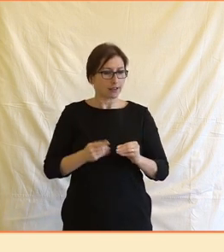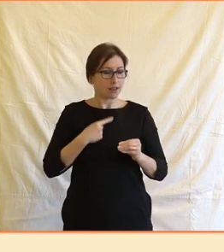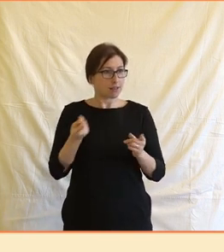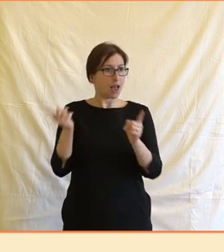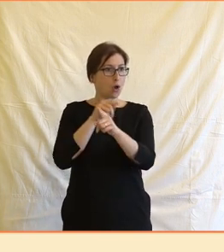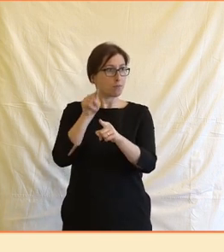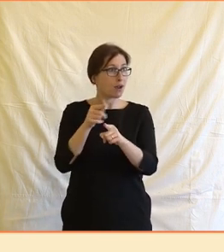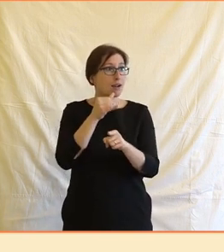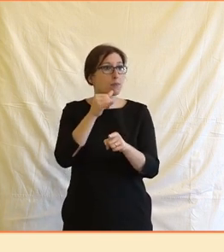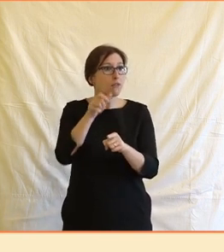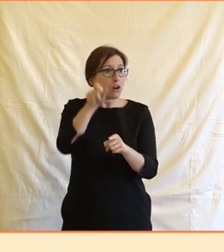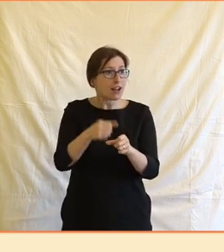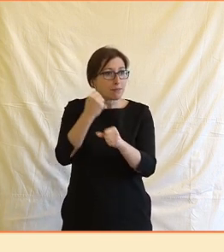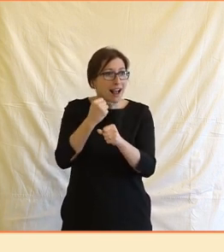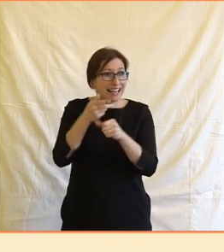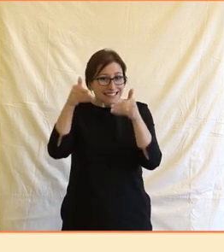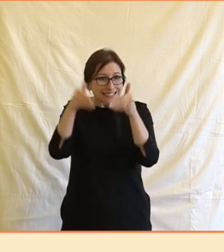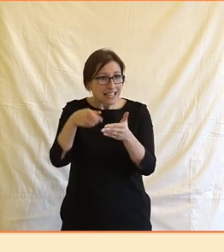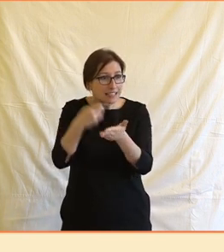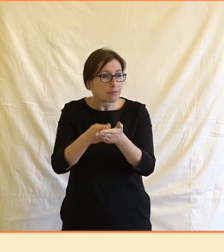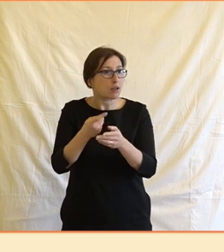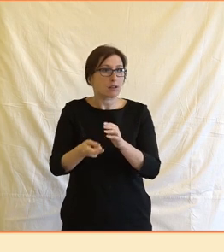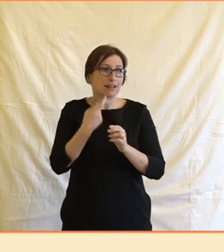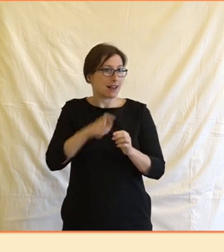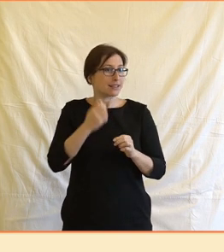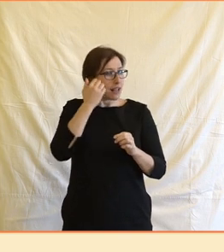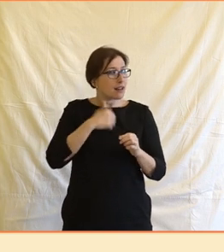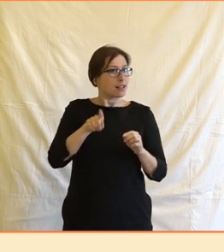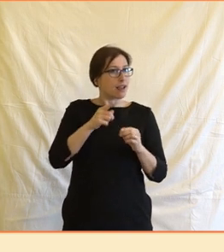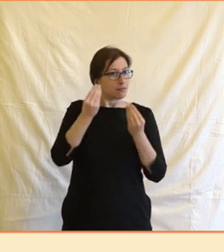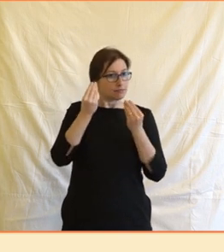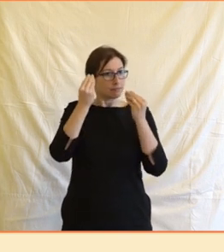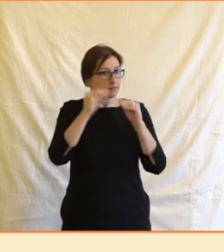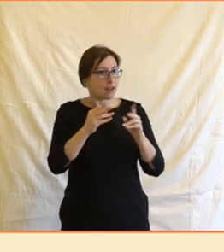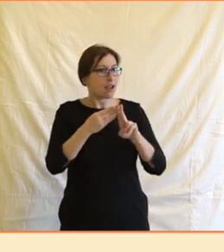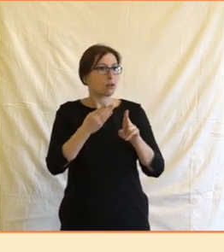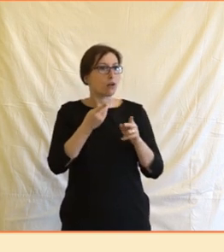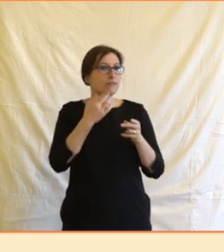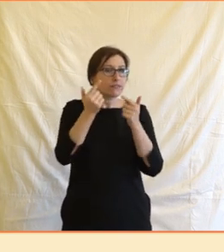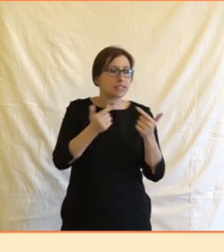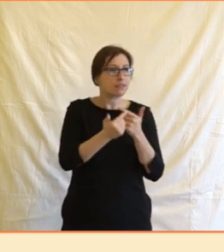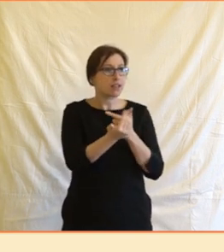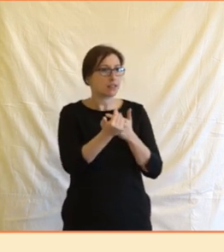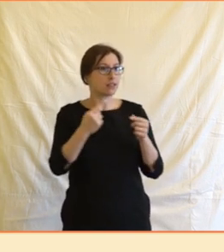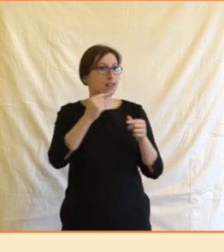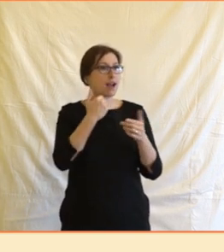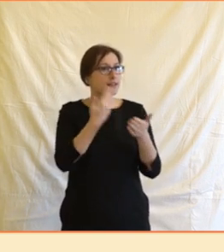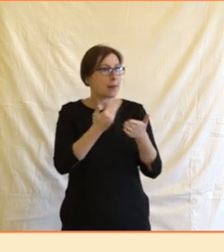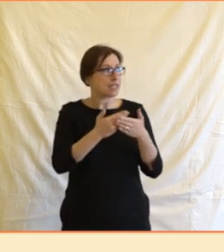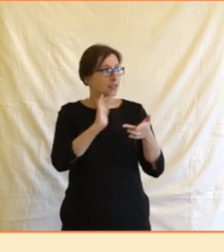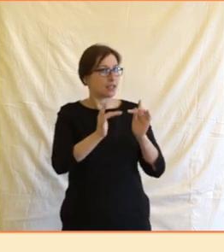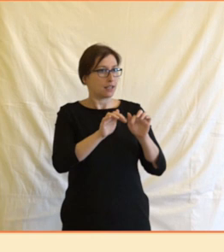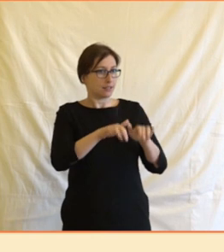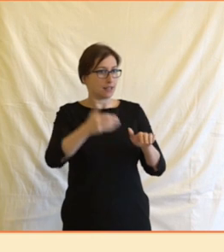naopak od lidí z marketingu budeme čekat, že nebudou chtít, aby bylo možné vysvětlit tuto logiku, ale budou